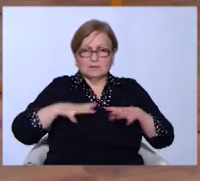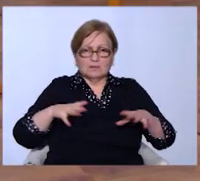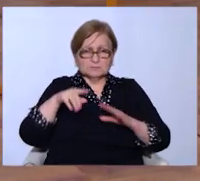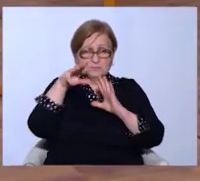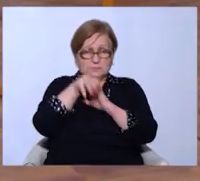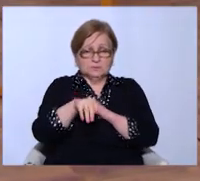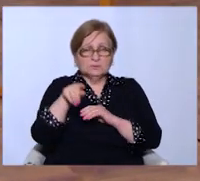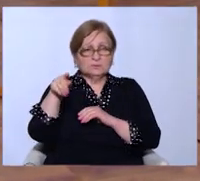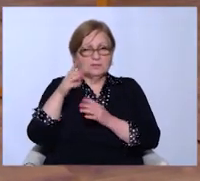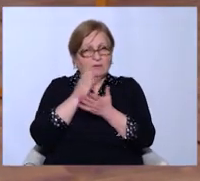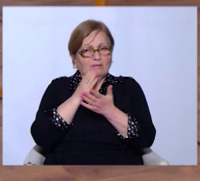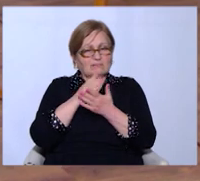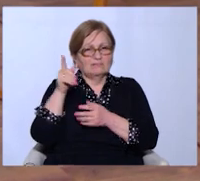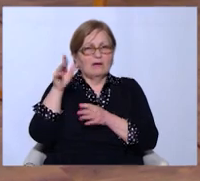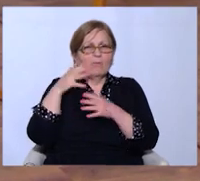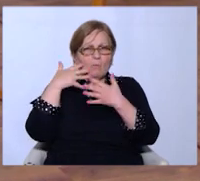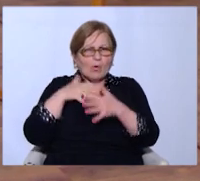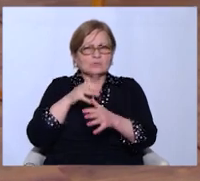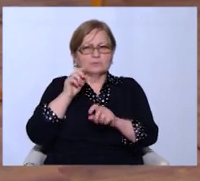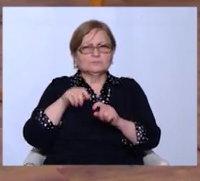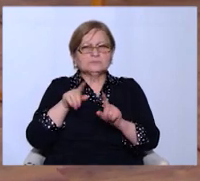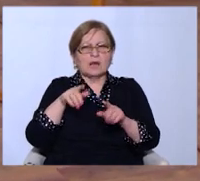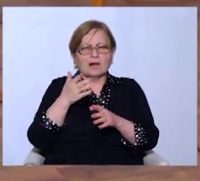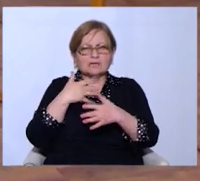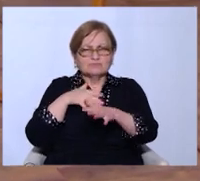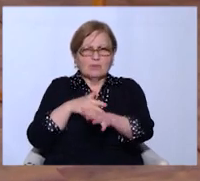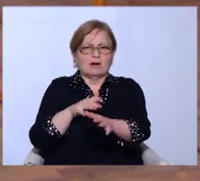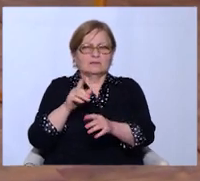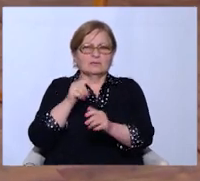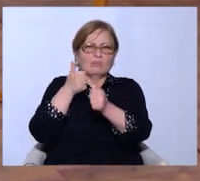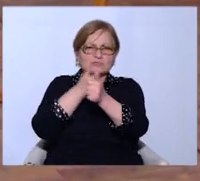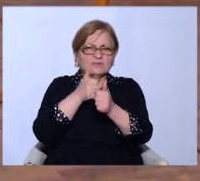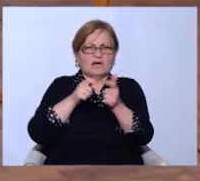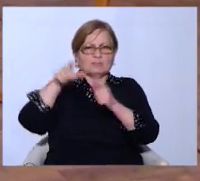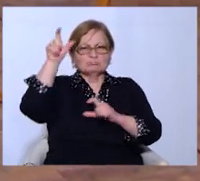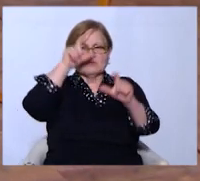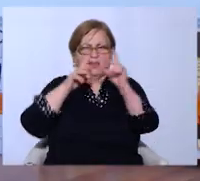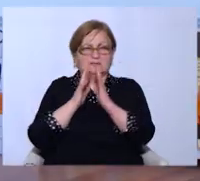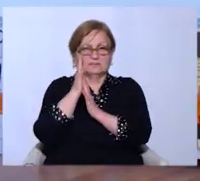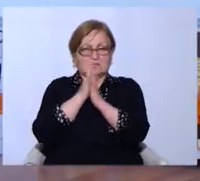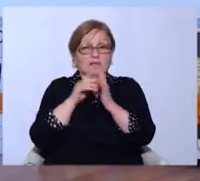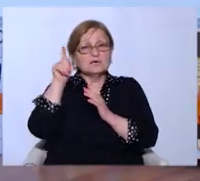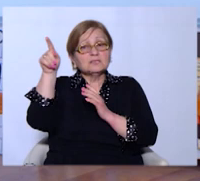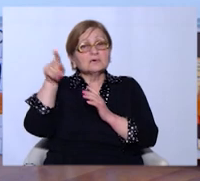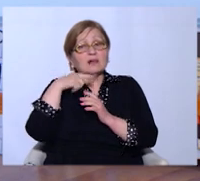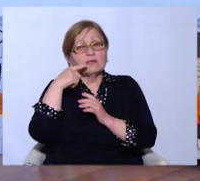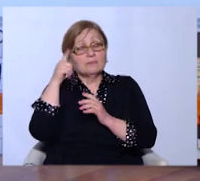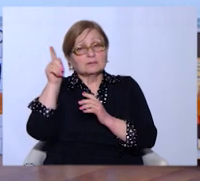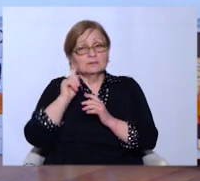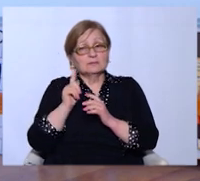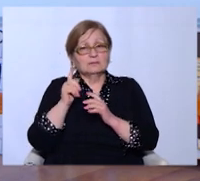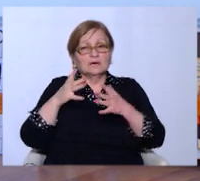და იქ ნახსენები არ აგვი, მორბის არ აგვი, არ აგვიანი თანმოსძახიან თანიტყიანი. იქ მაშინ საუბარია